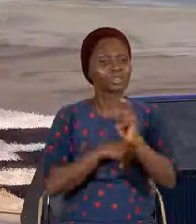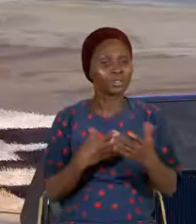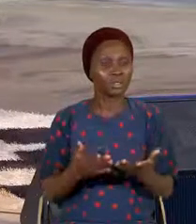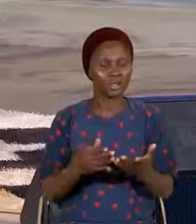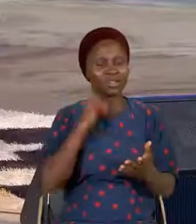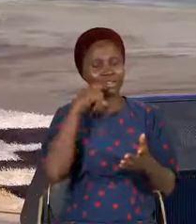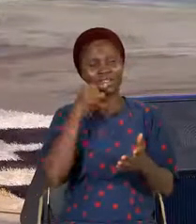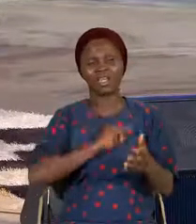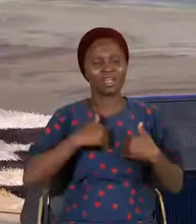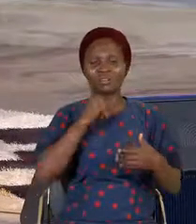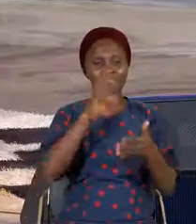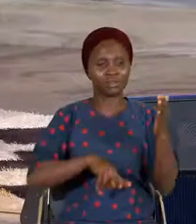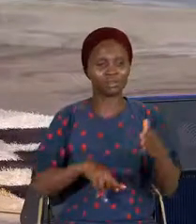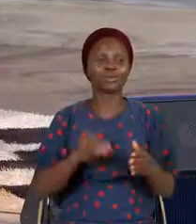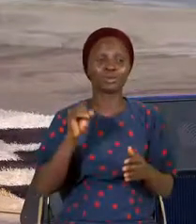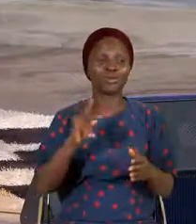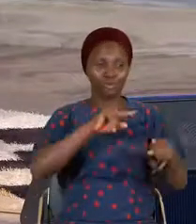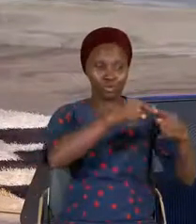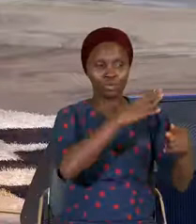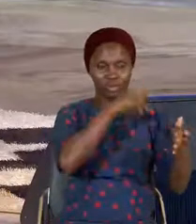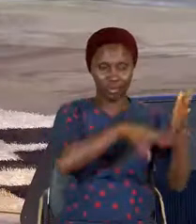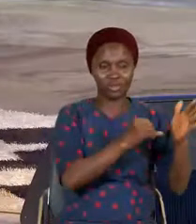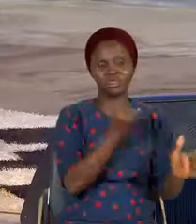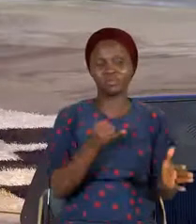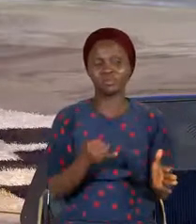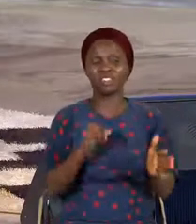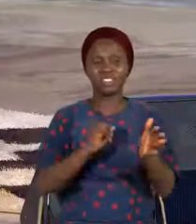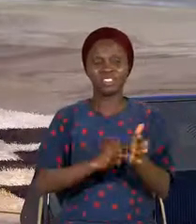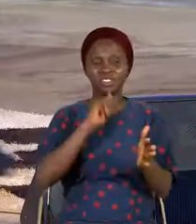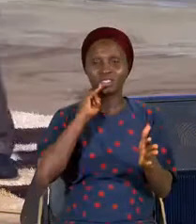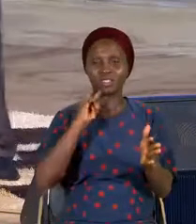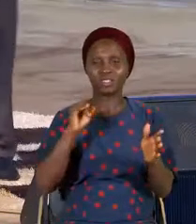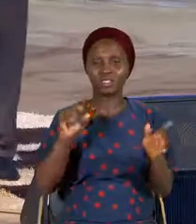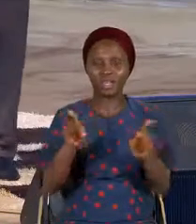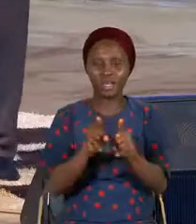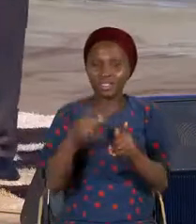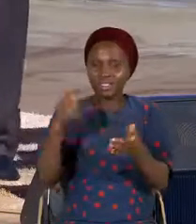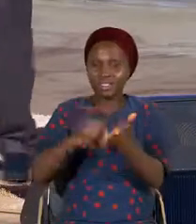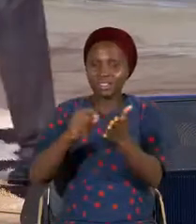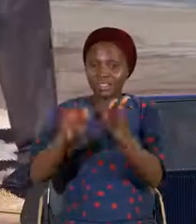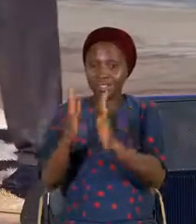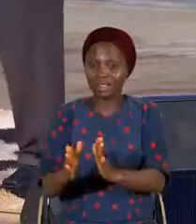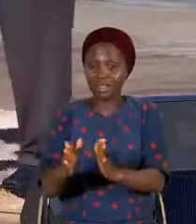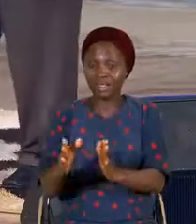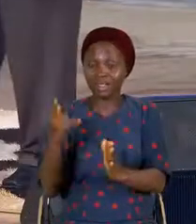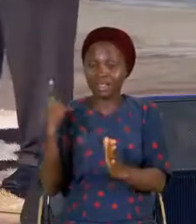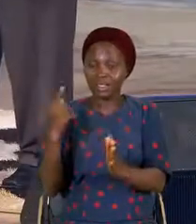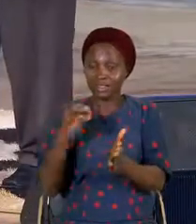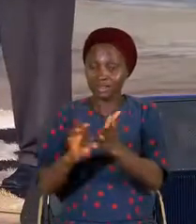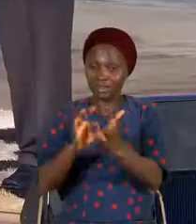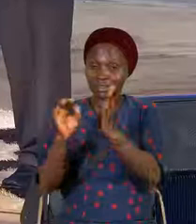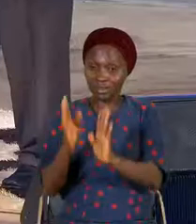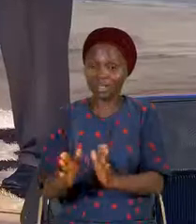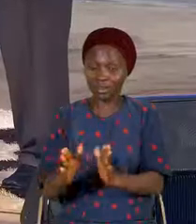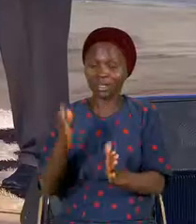Elle a dit, non, je ne l'ai pas lu. Dis, va le lire, va lire. C'est comme si l'écrivain, l'auteur,